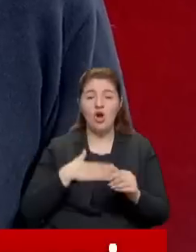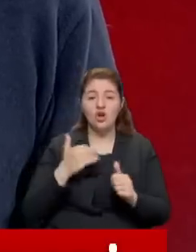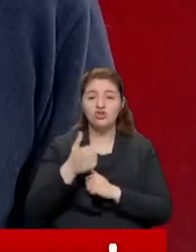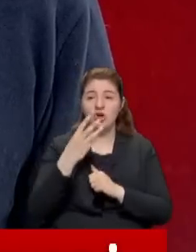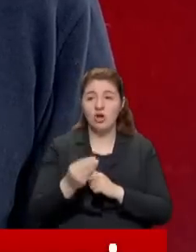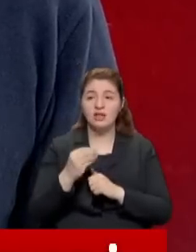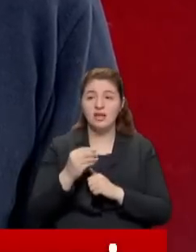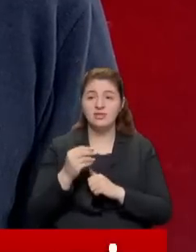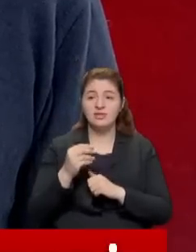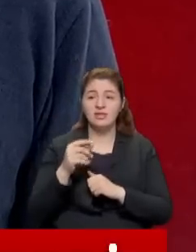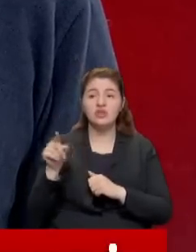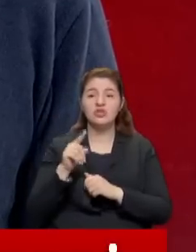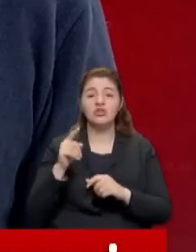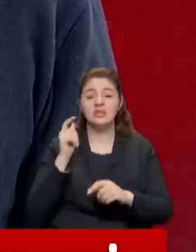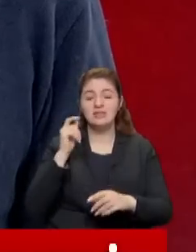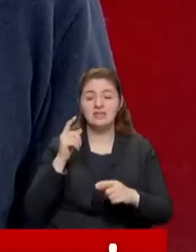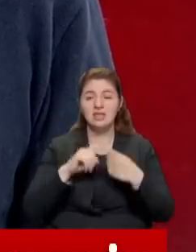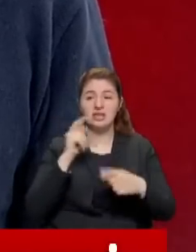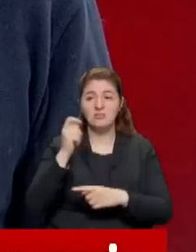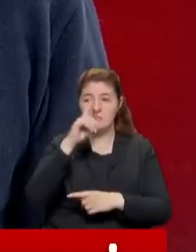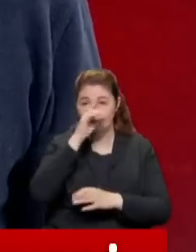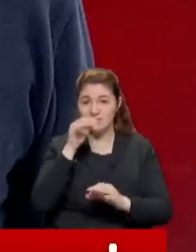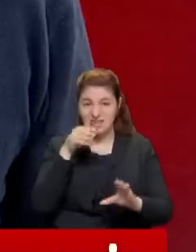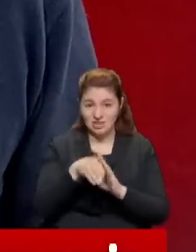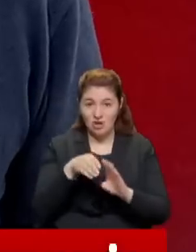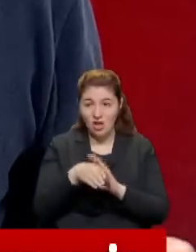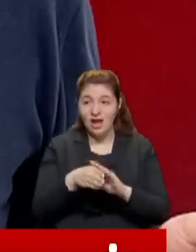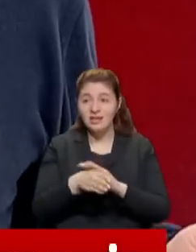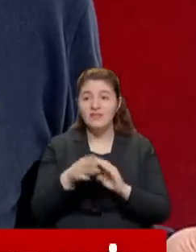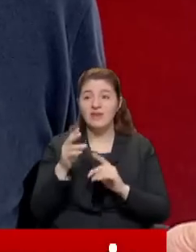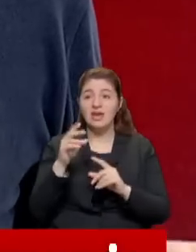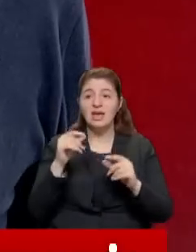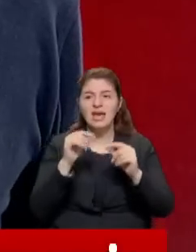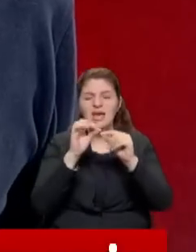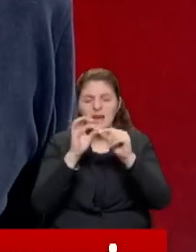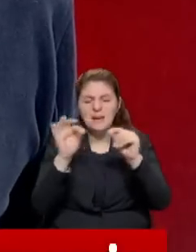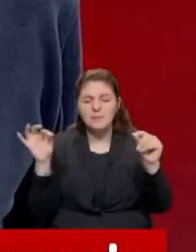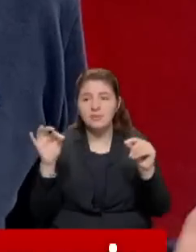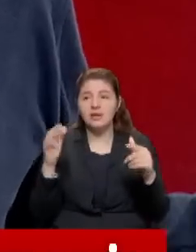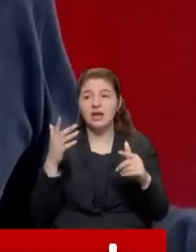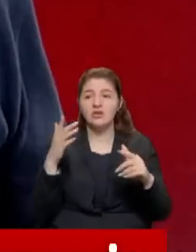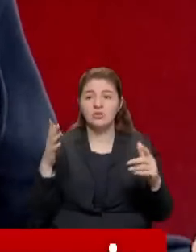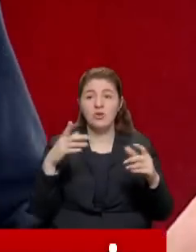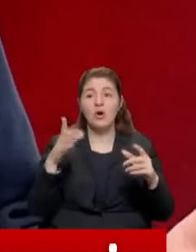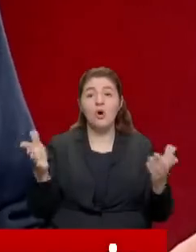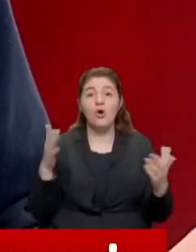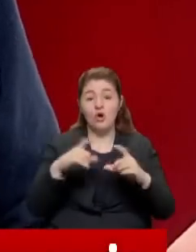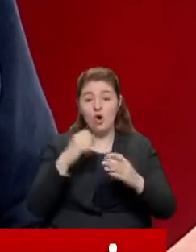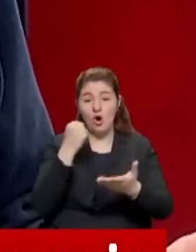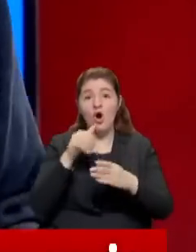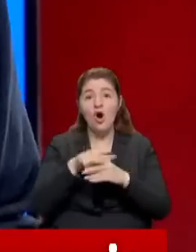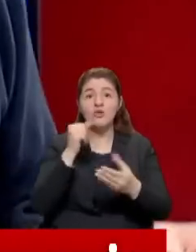olan Kürt siyasetinin temsilcileri bağımsız giriyorlardı. Ve iple, yani oy pusulası, çünkü çarşaf gibi bir